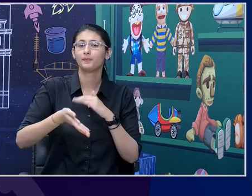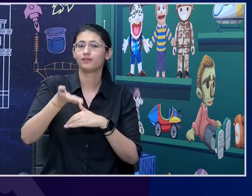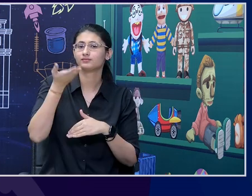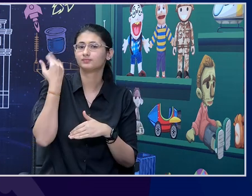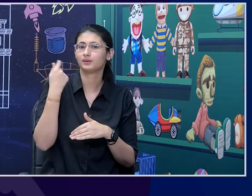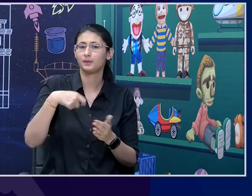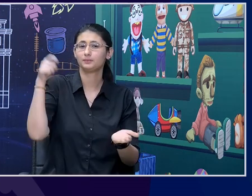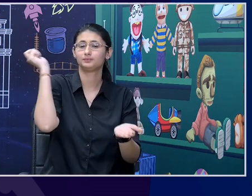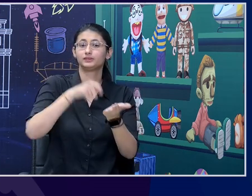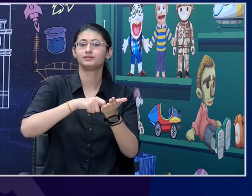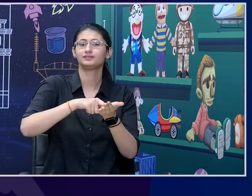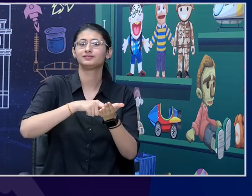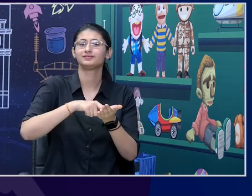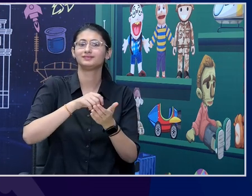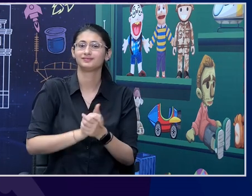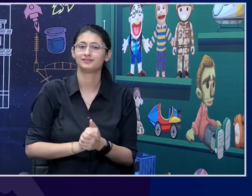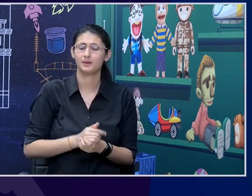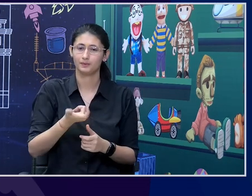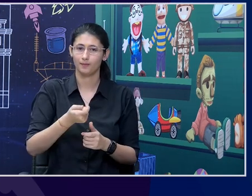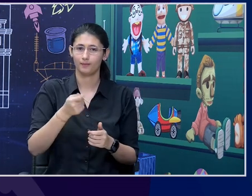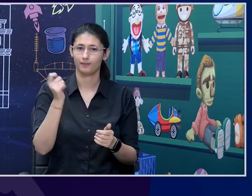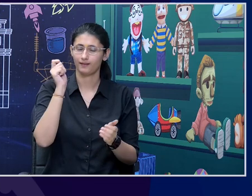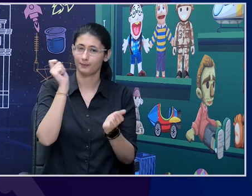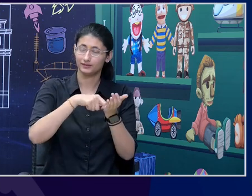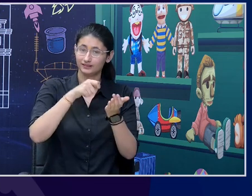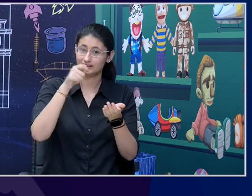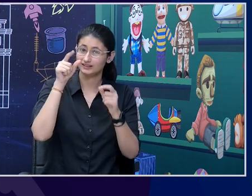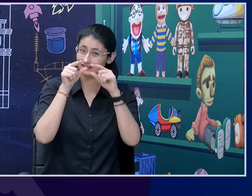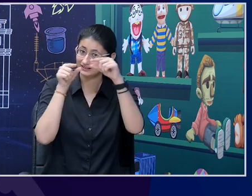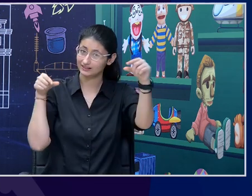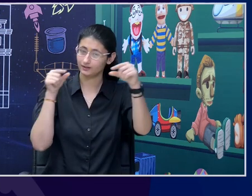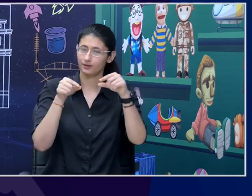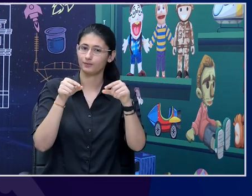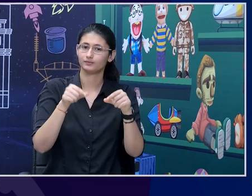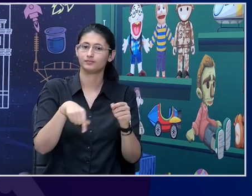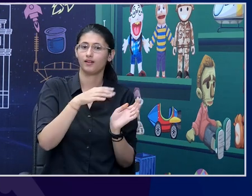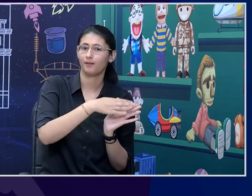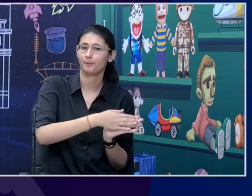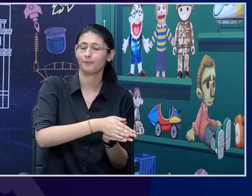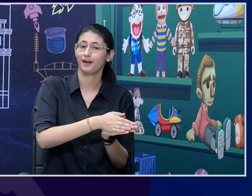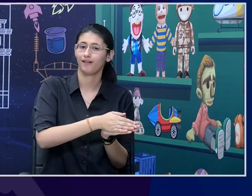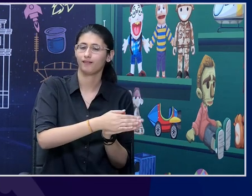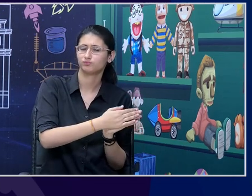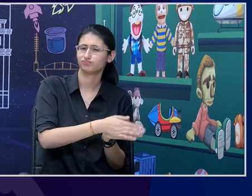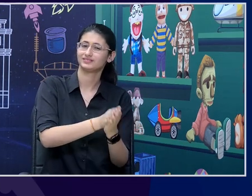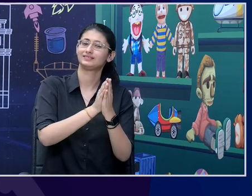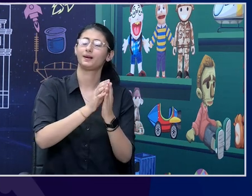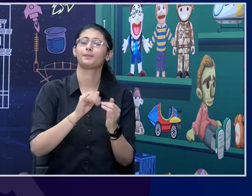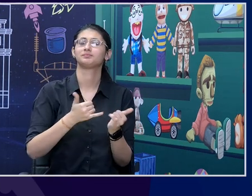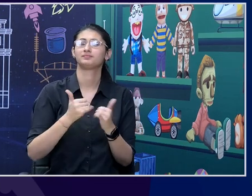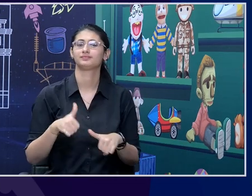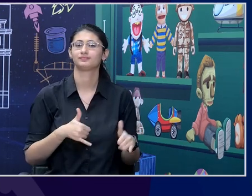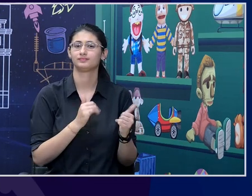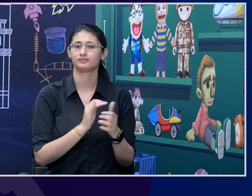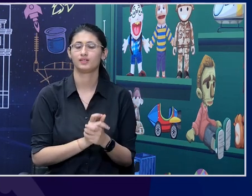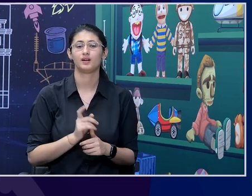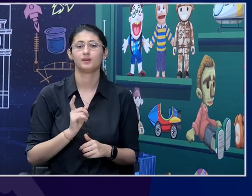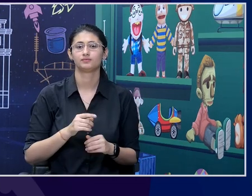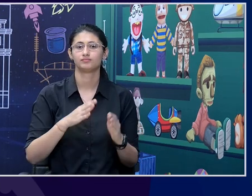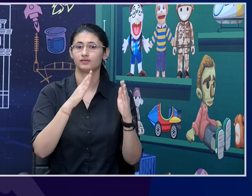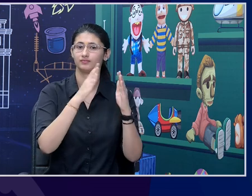खेल लिया करते द लेकिन समय के साथ बढ़ती गई हर चीज का विस्तार होता क्या तो मुझे लगता है की घर में तो खेल पाना संभव नहीं